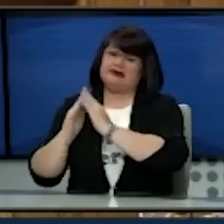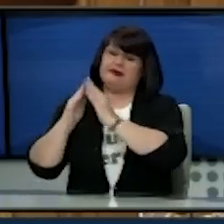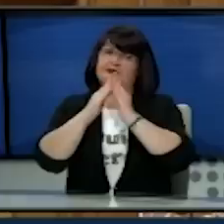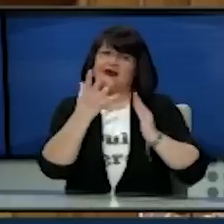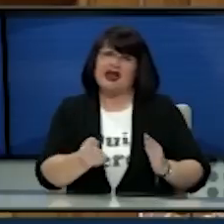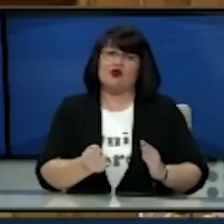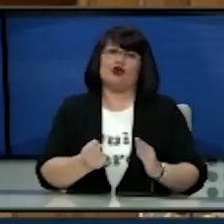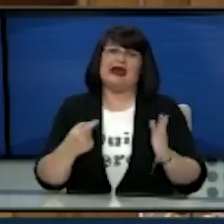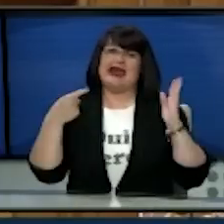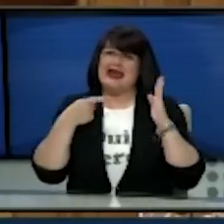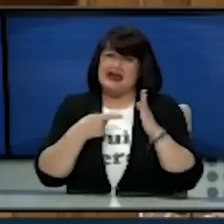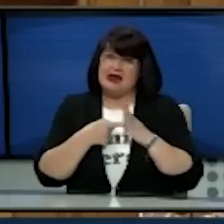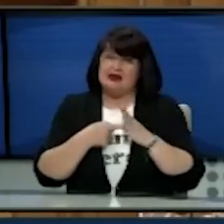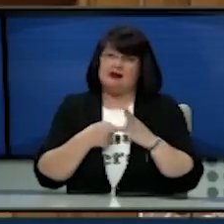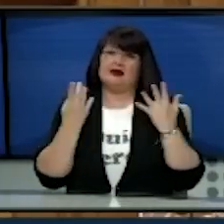από τη δεκαετία του